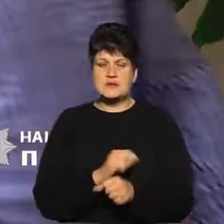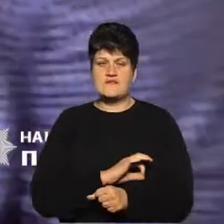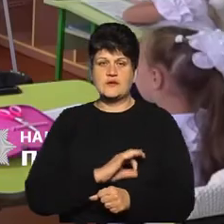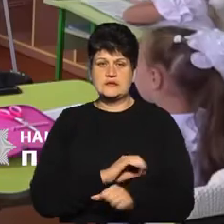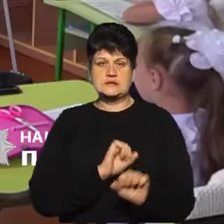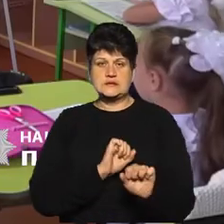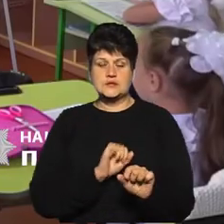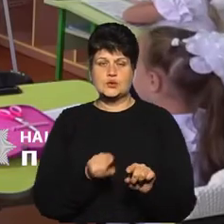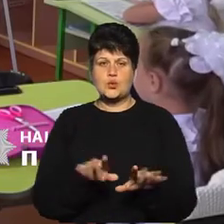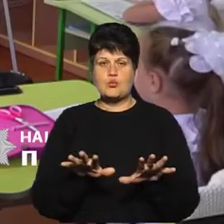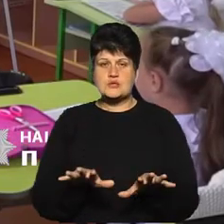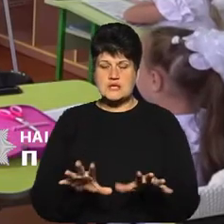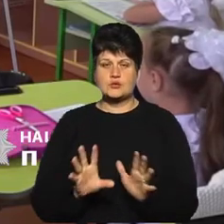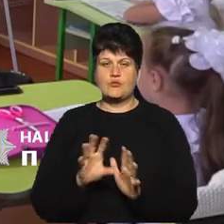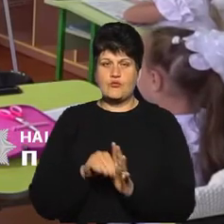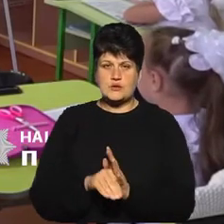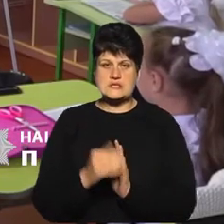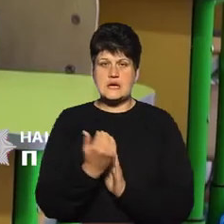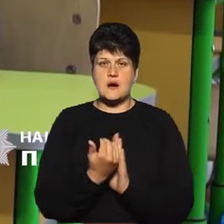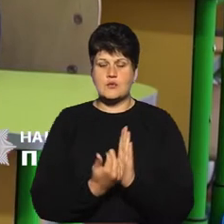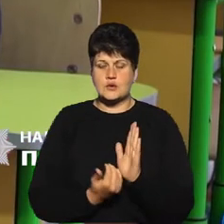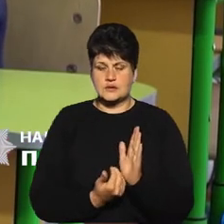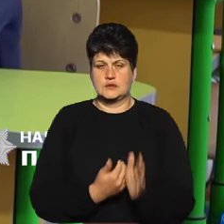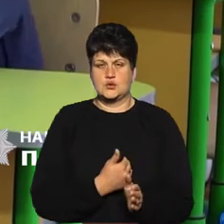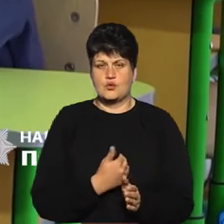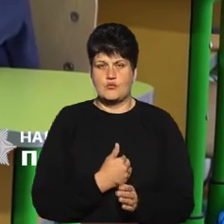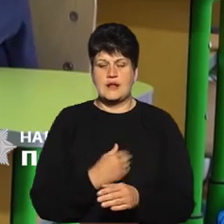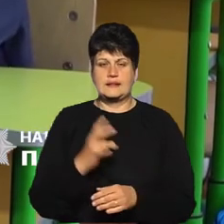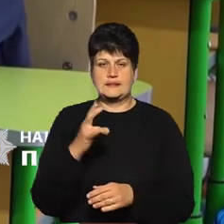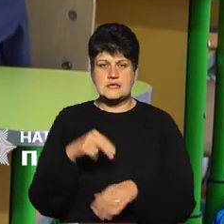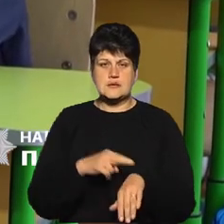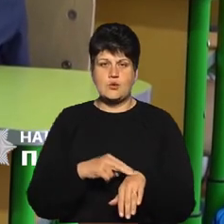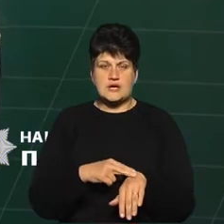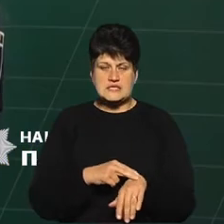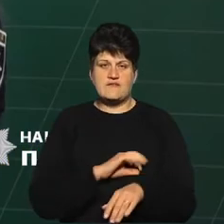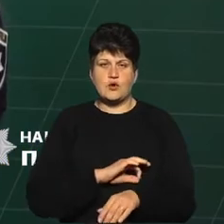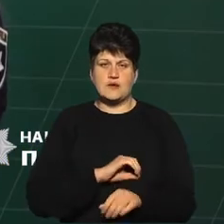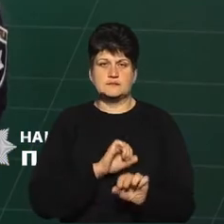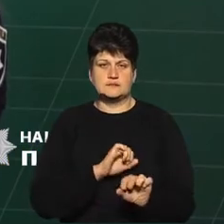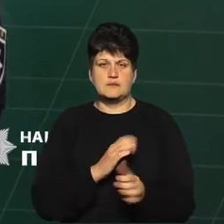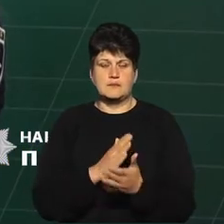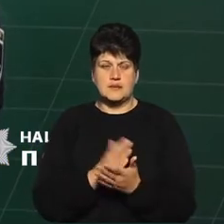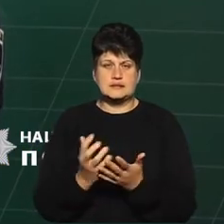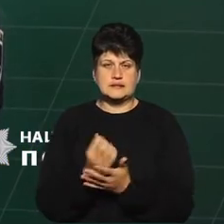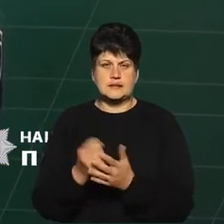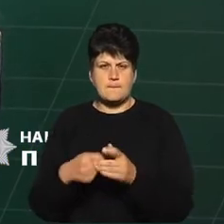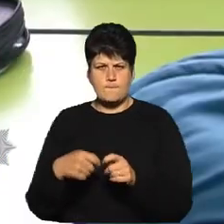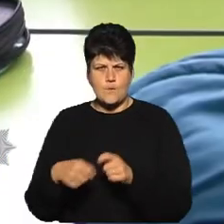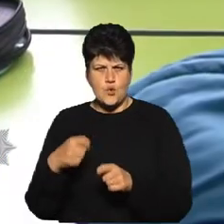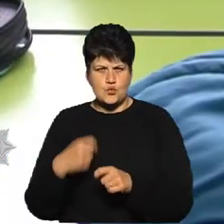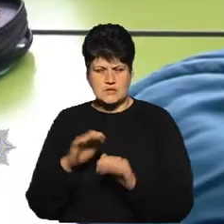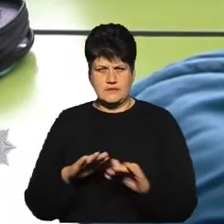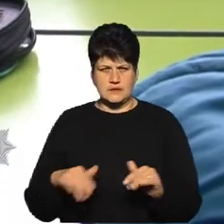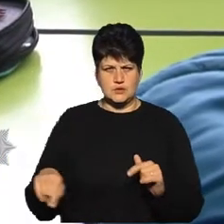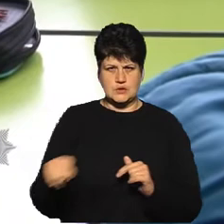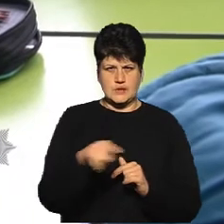Таку посаду вводять за програмою, ініційованою Нацполіцією. Вихователь безпеки має виявляти правопорушення в дитячому середовищі і